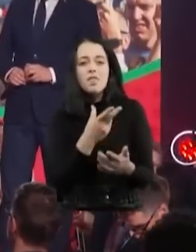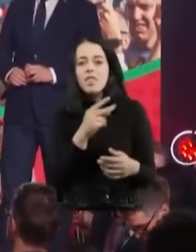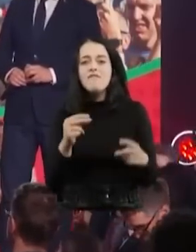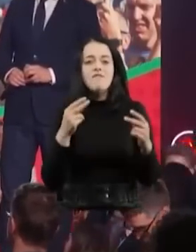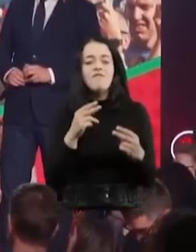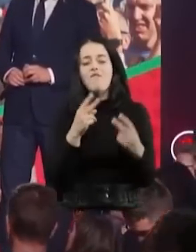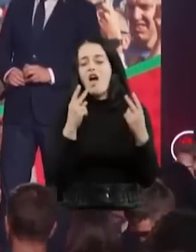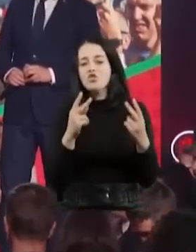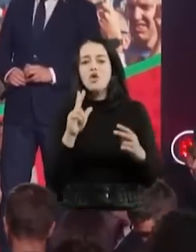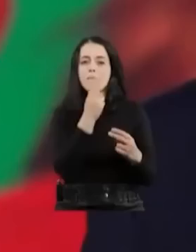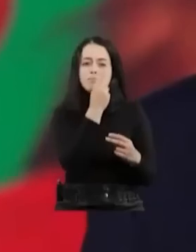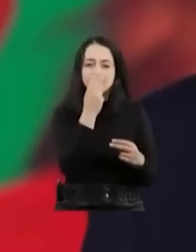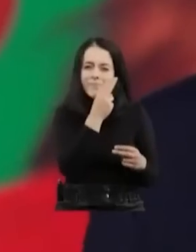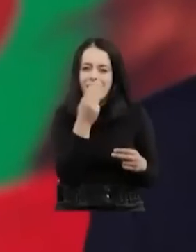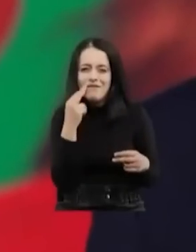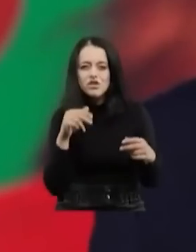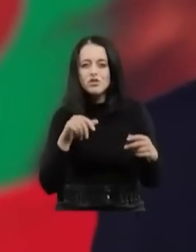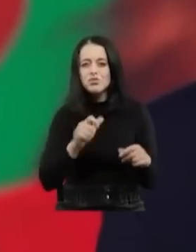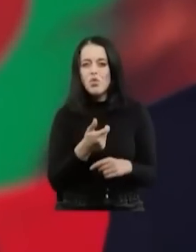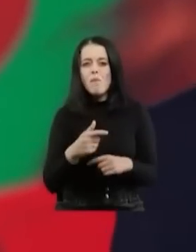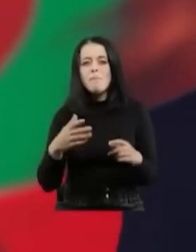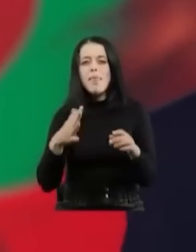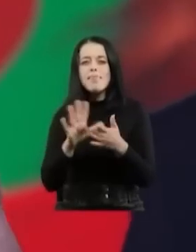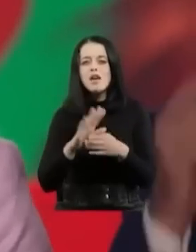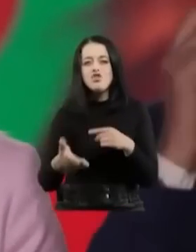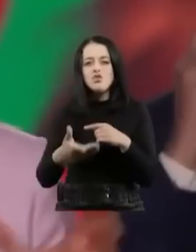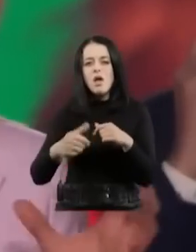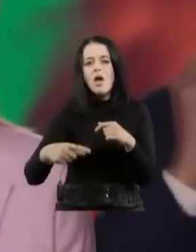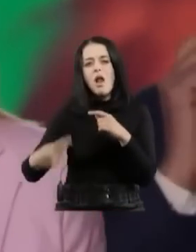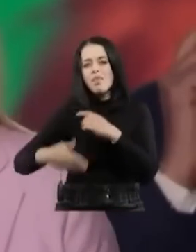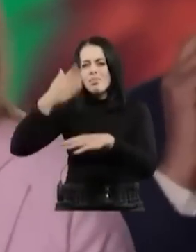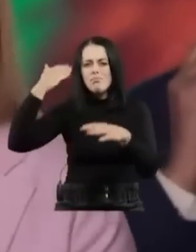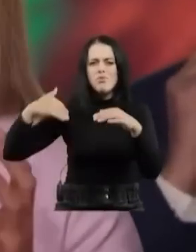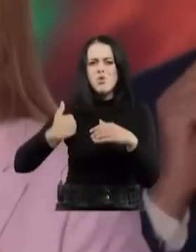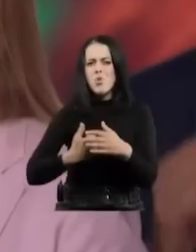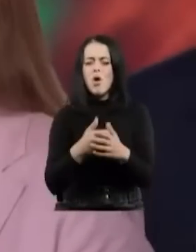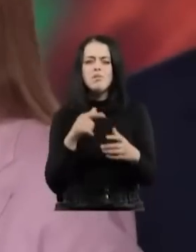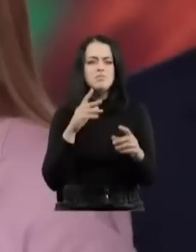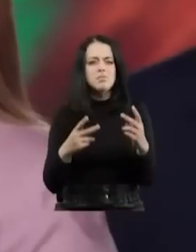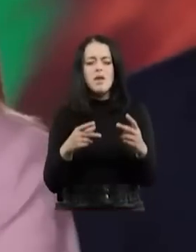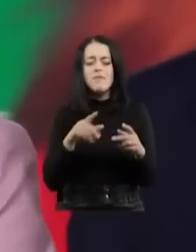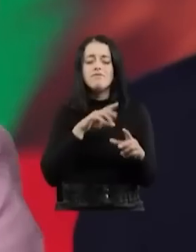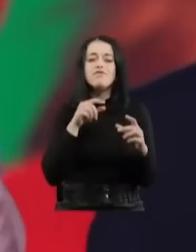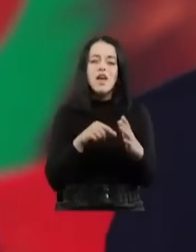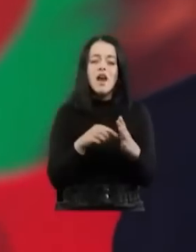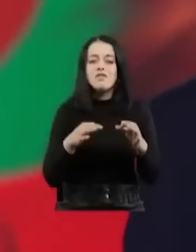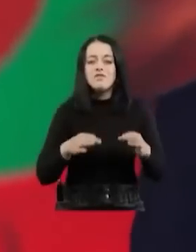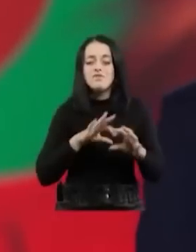Potrzebują do spokojnej pracy pewnie około 10. 9 no dokładnie. Tak, no, no